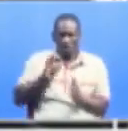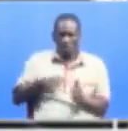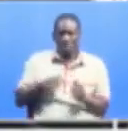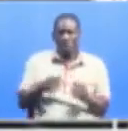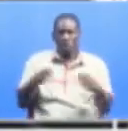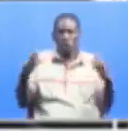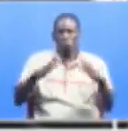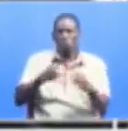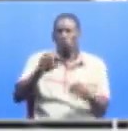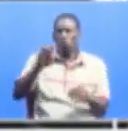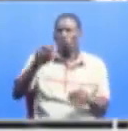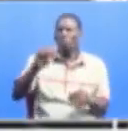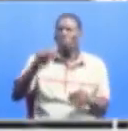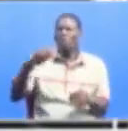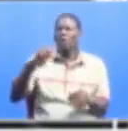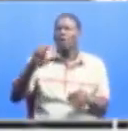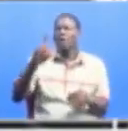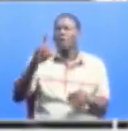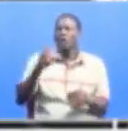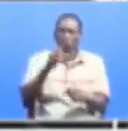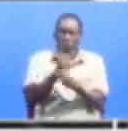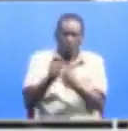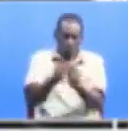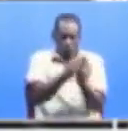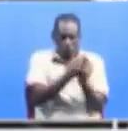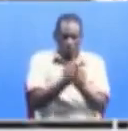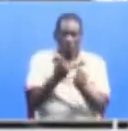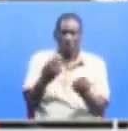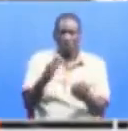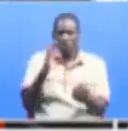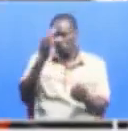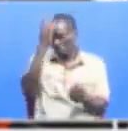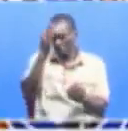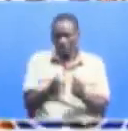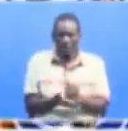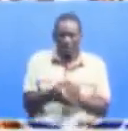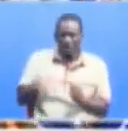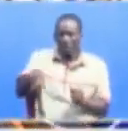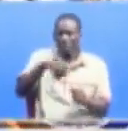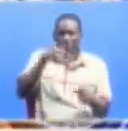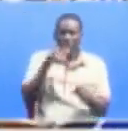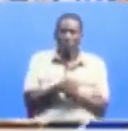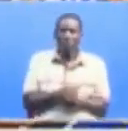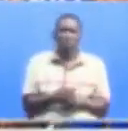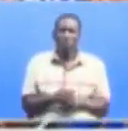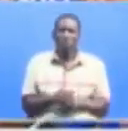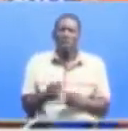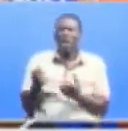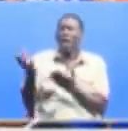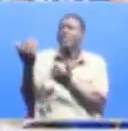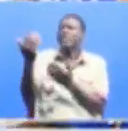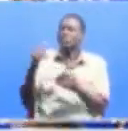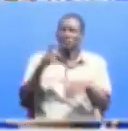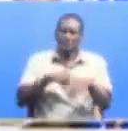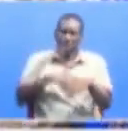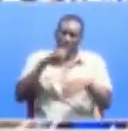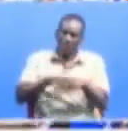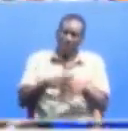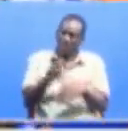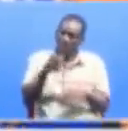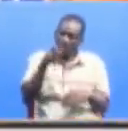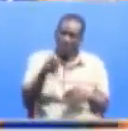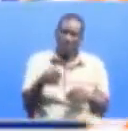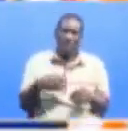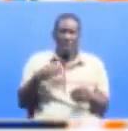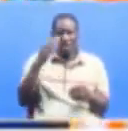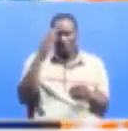Magadi, tumeshikana, tumekuwa pamoja nao kwa sababu wanatusaidia sana. Mimi natarajia nikipata hii pesa, najua